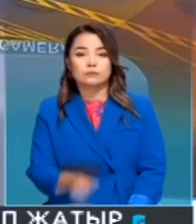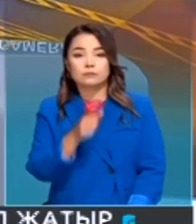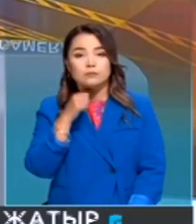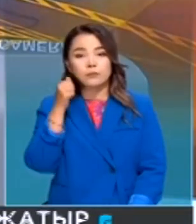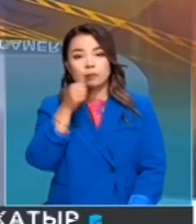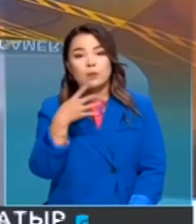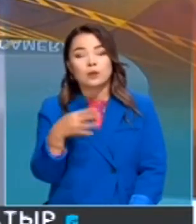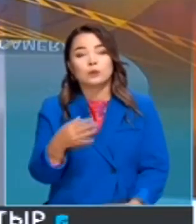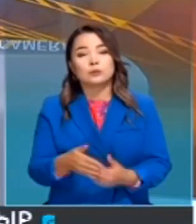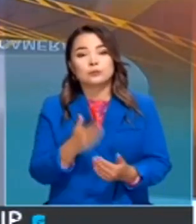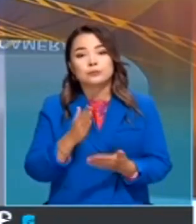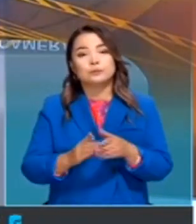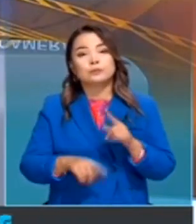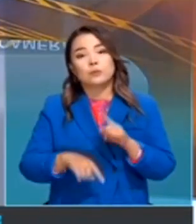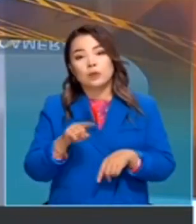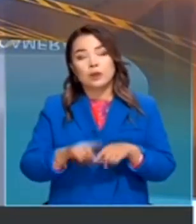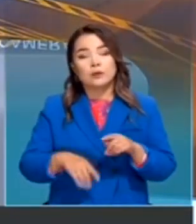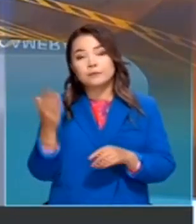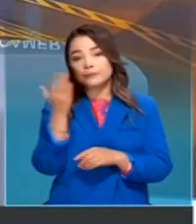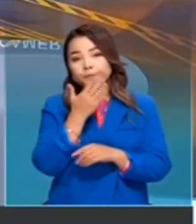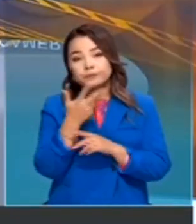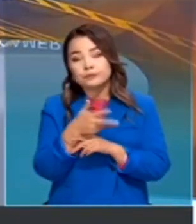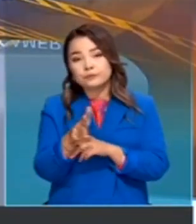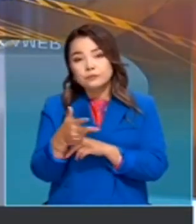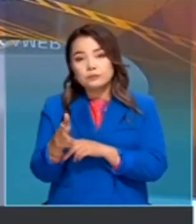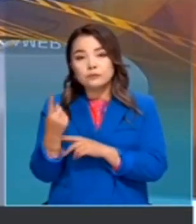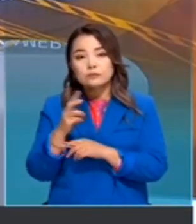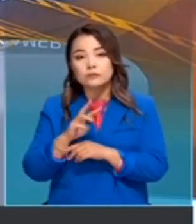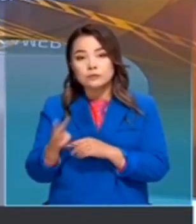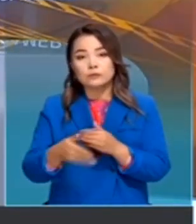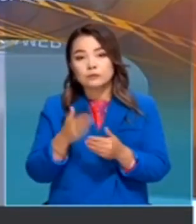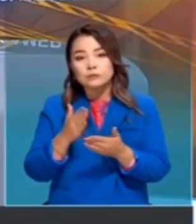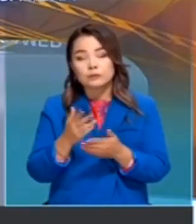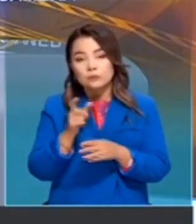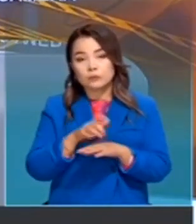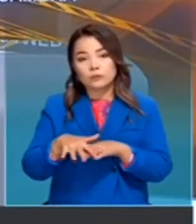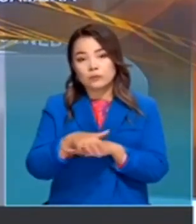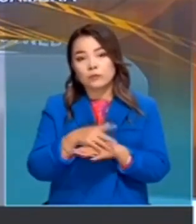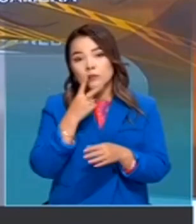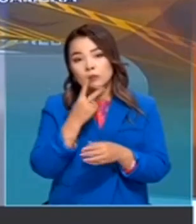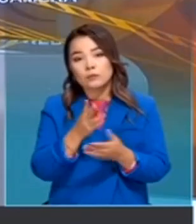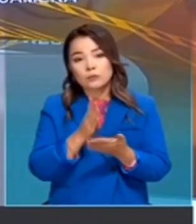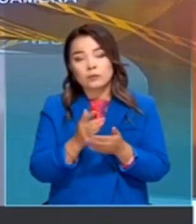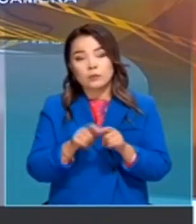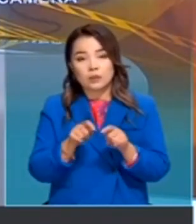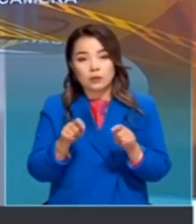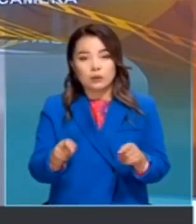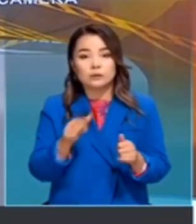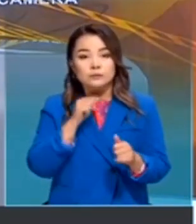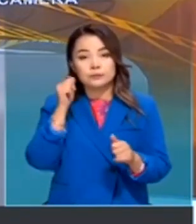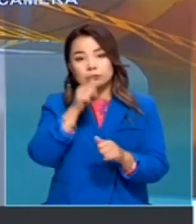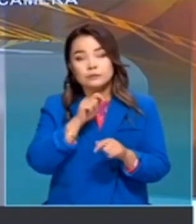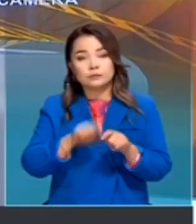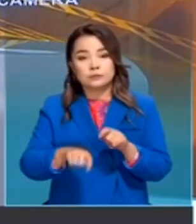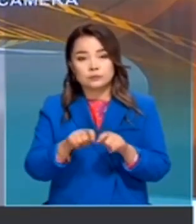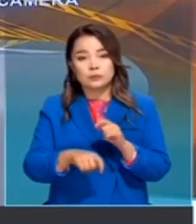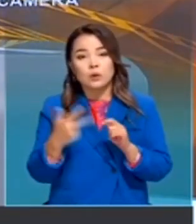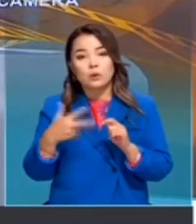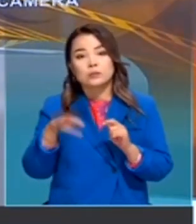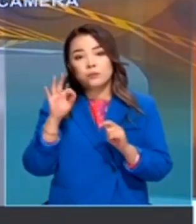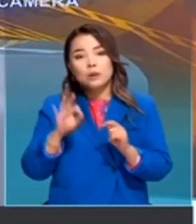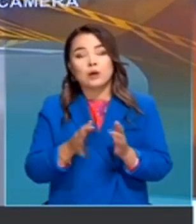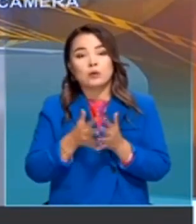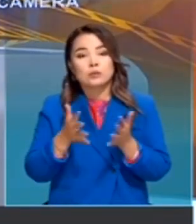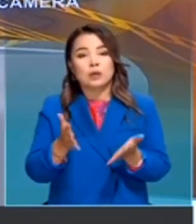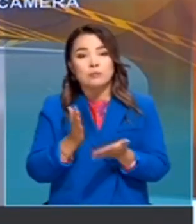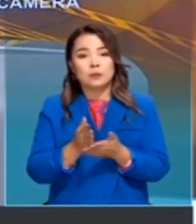Былтыр 40-қа жуық отандық фильм түсіріліп, оларды 1 миллионнан астам көрермен тамашалаған. Бұл алдыңғы жылмен салыстырғанда 30%-ға